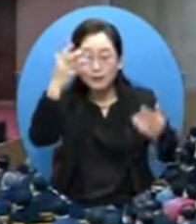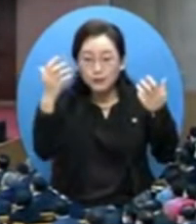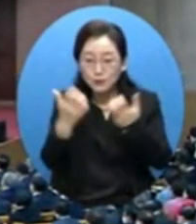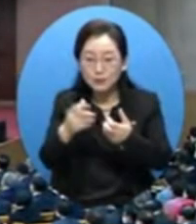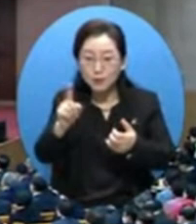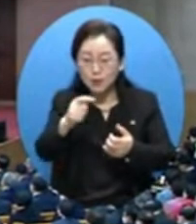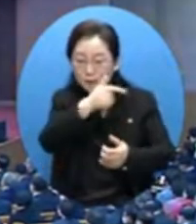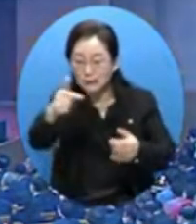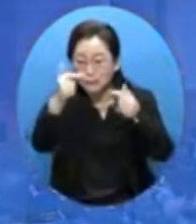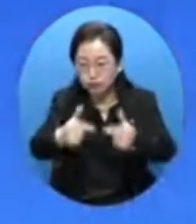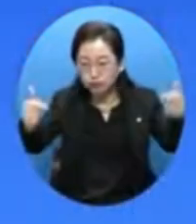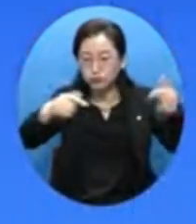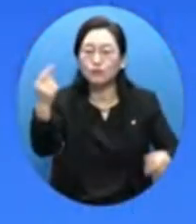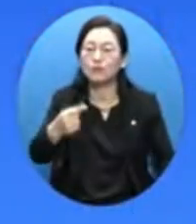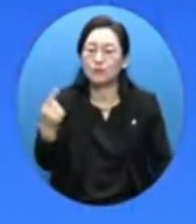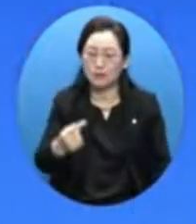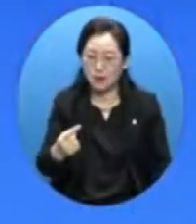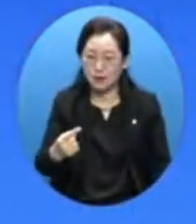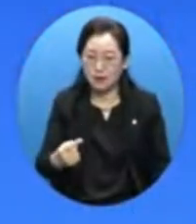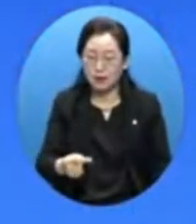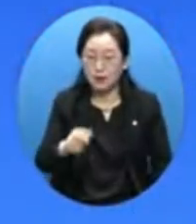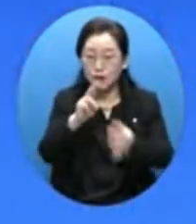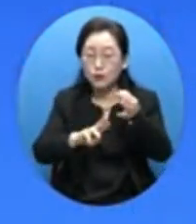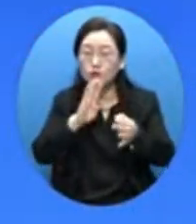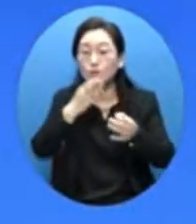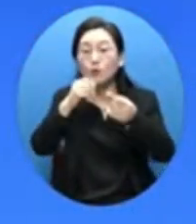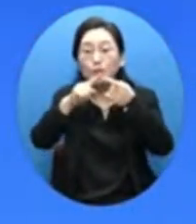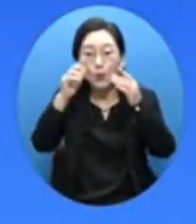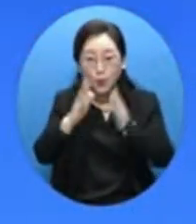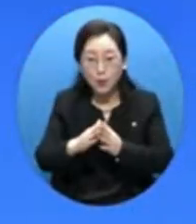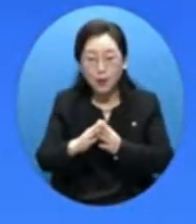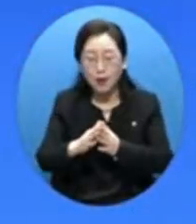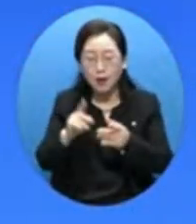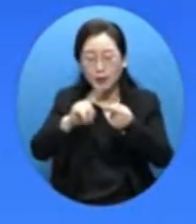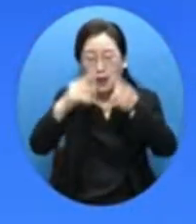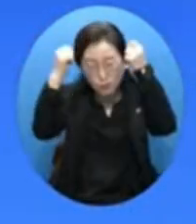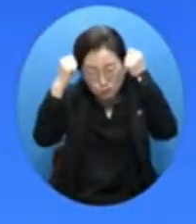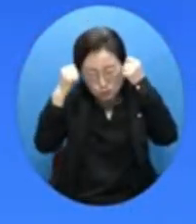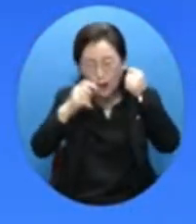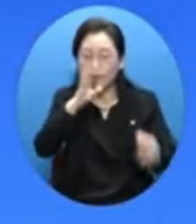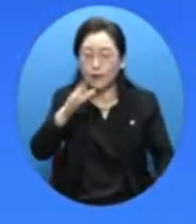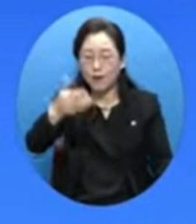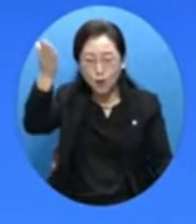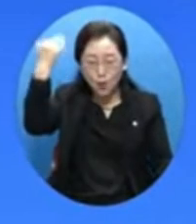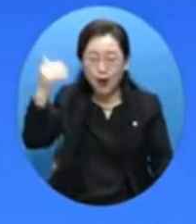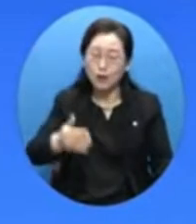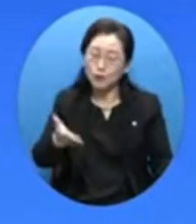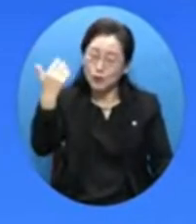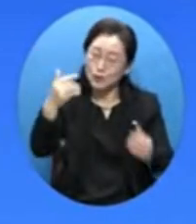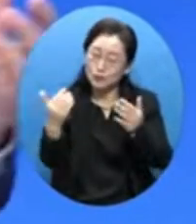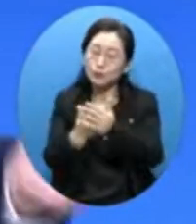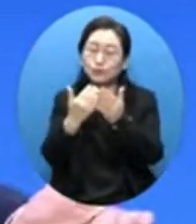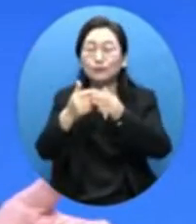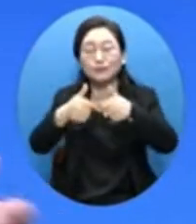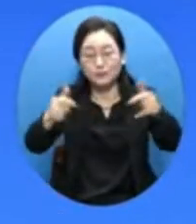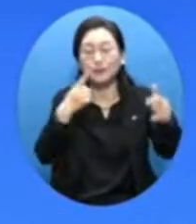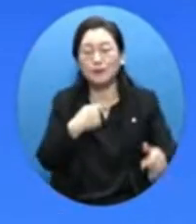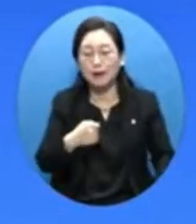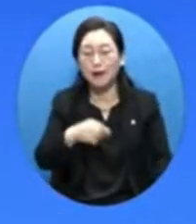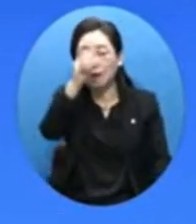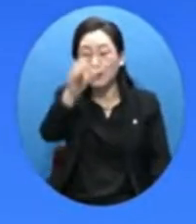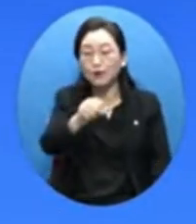부흥을 가져오는 것입니다. 우리 여기도 숨어오니까 옛날에 영광에 머물러 있으면 안 됩니다. 과거에 우리가 이렇게 부흥했지